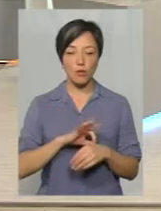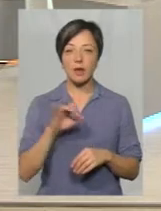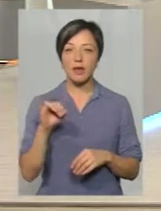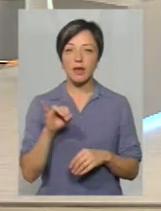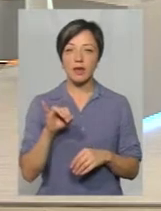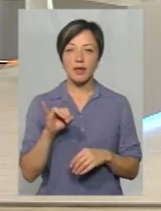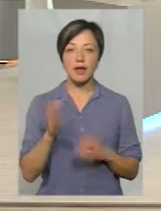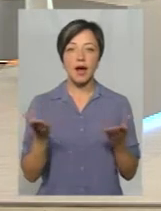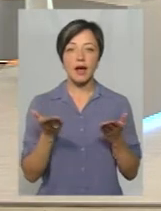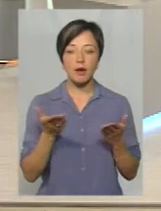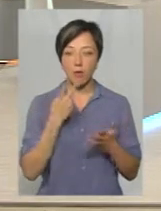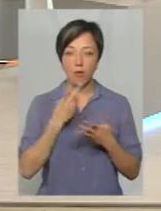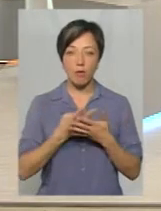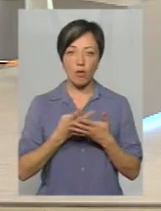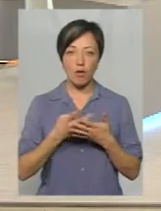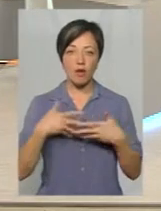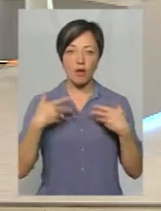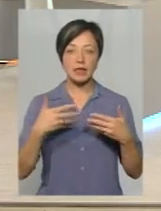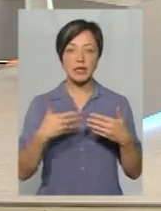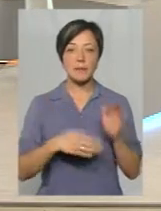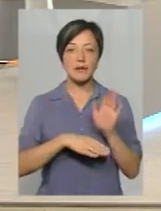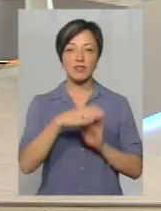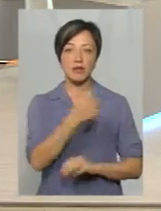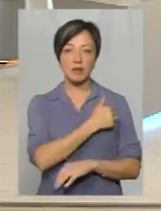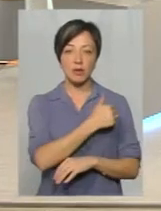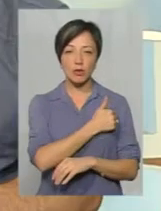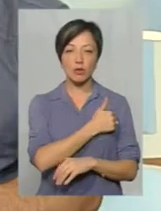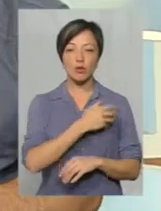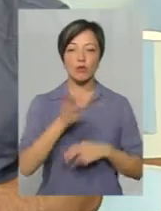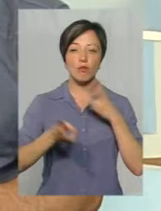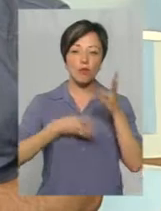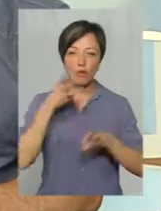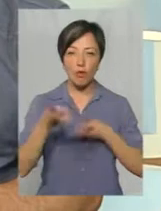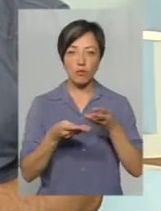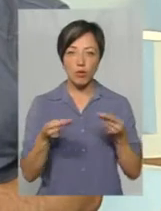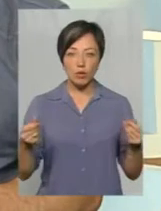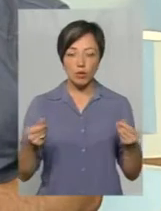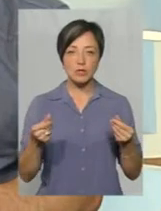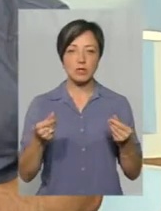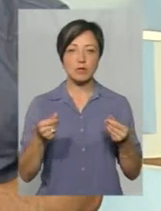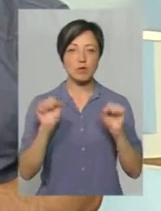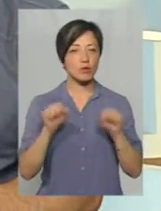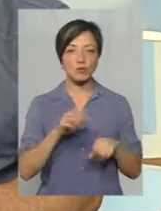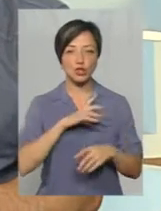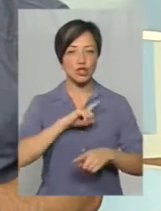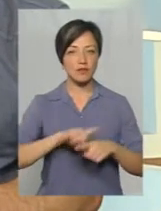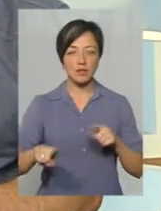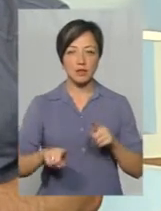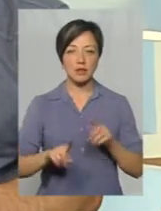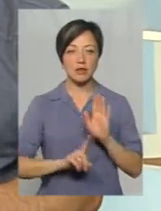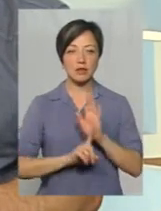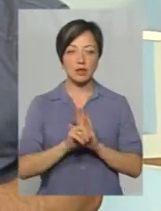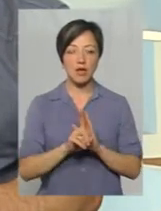які проявляються підвищенням температури тіла, блювотою, проносом, може дуже швидко